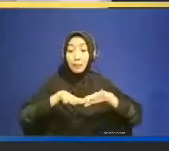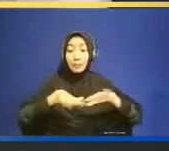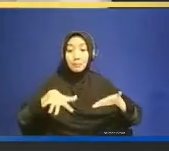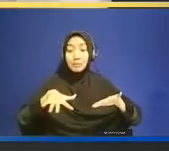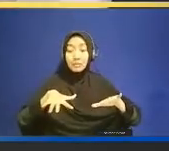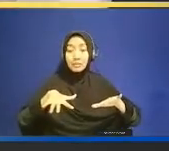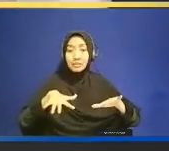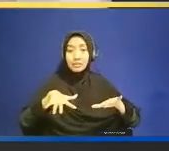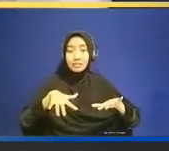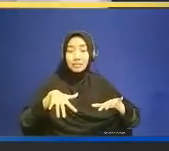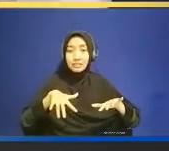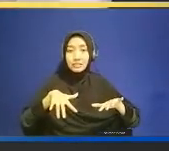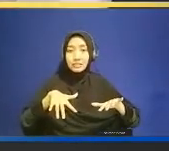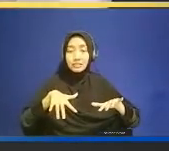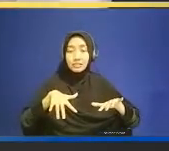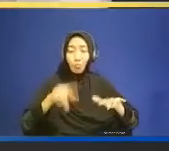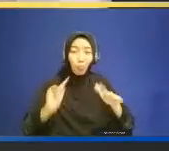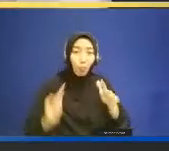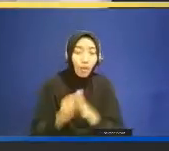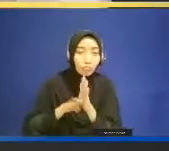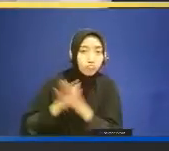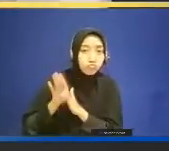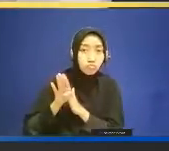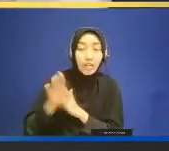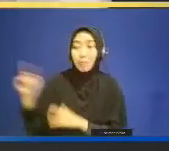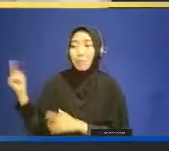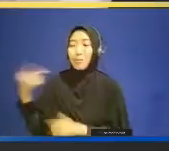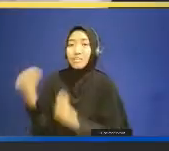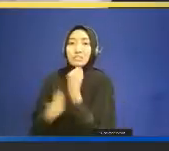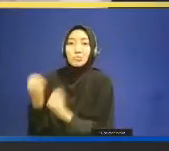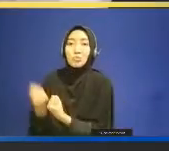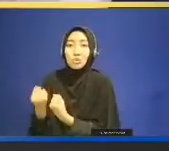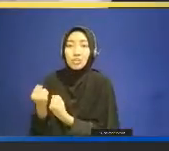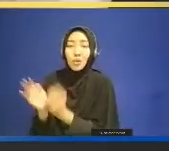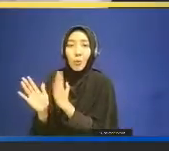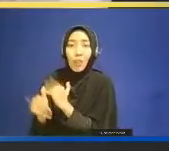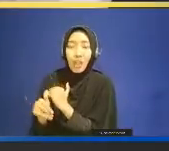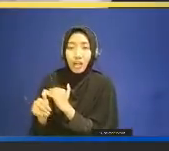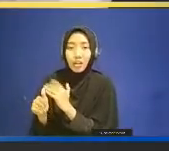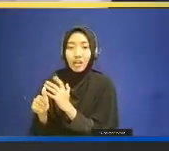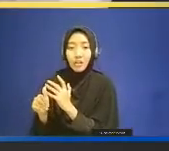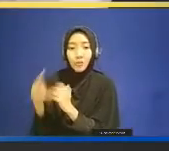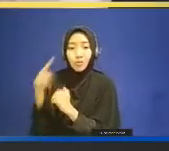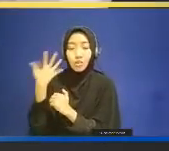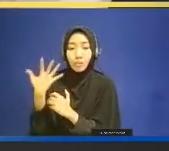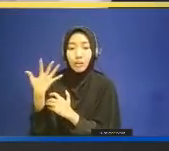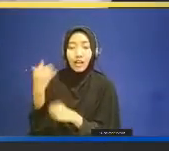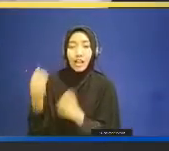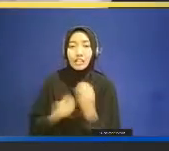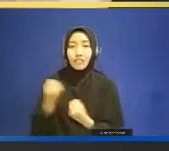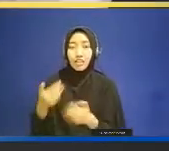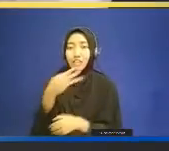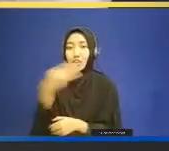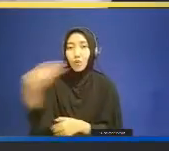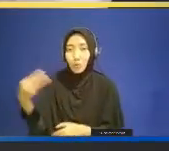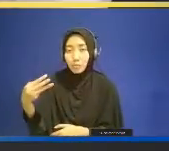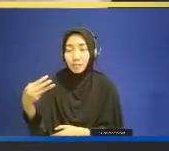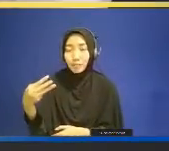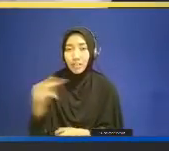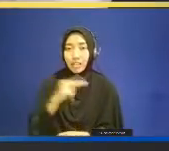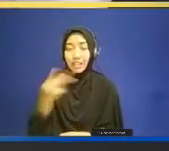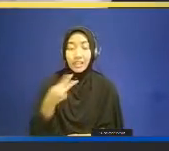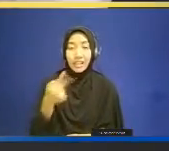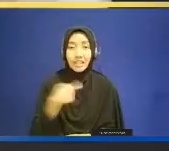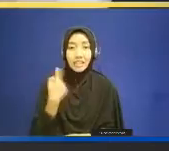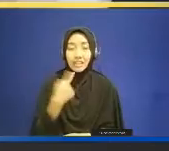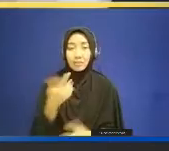merebak lagi pemerintah harus Titans harga pernah banyak aktivitas ekonominya maka